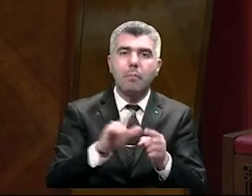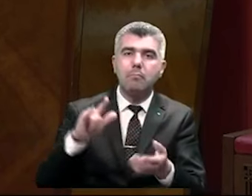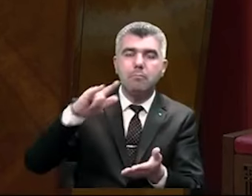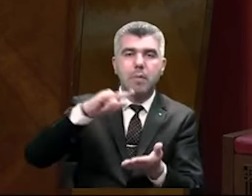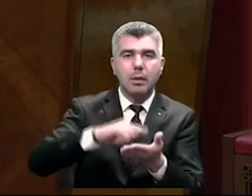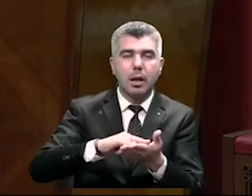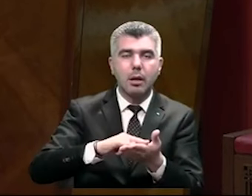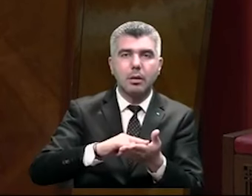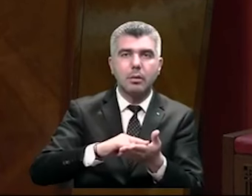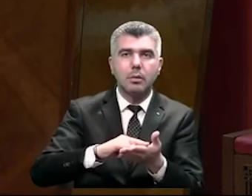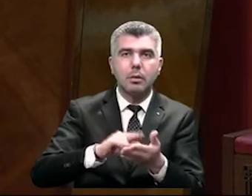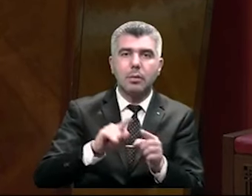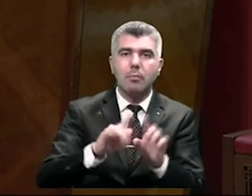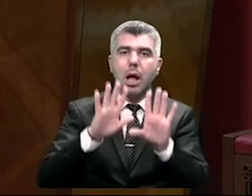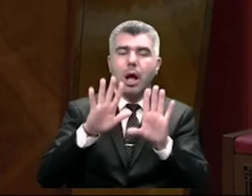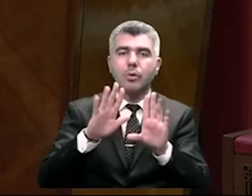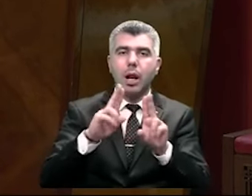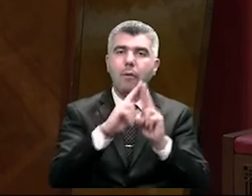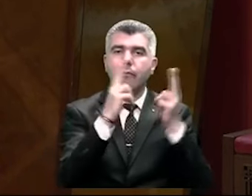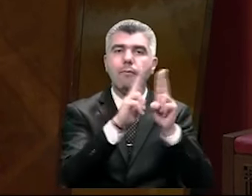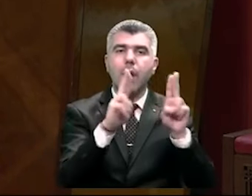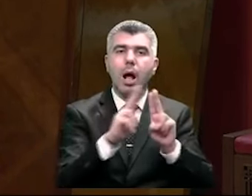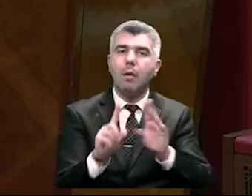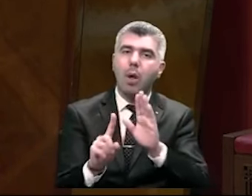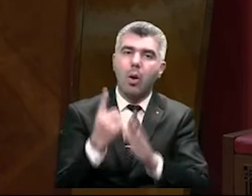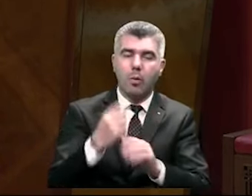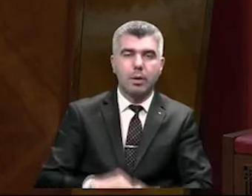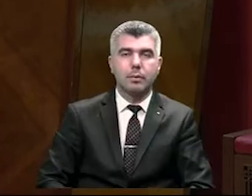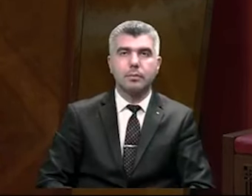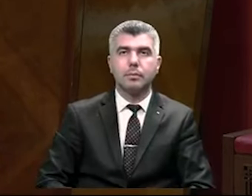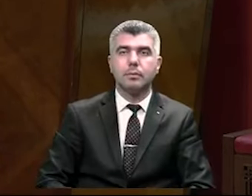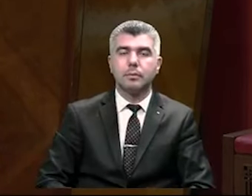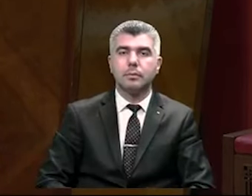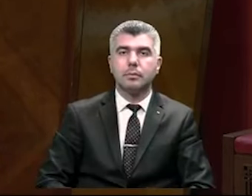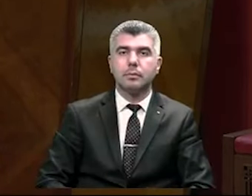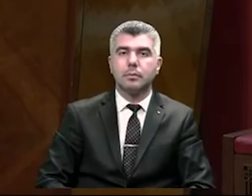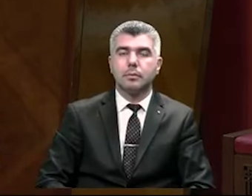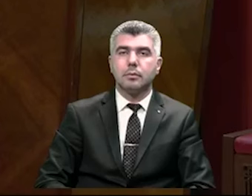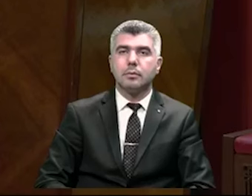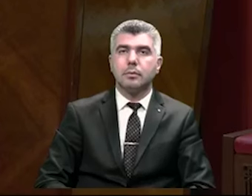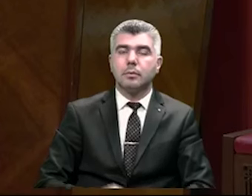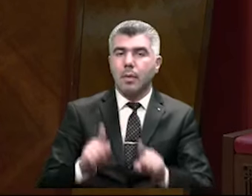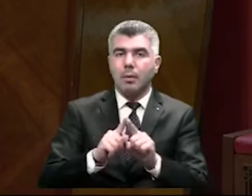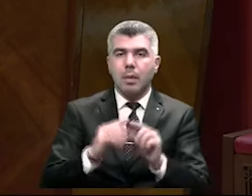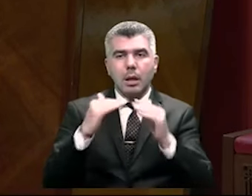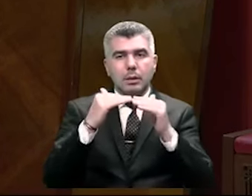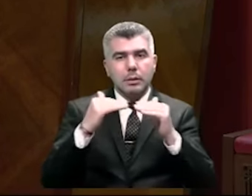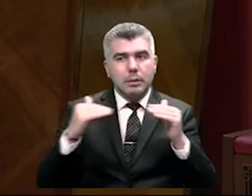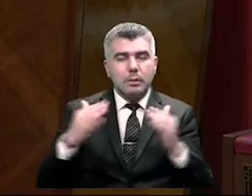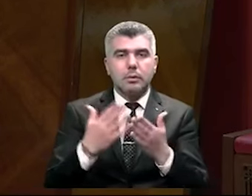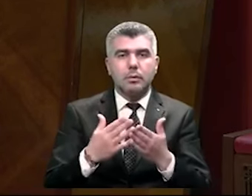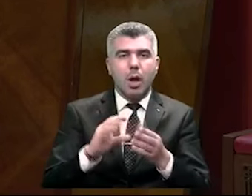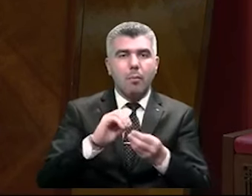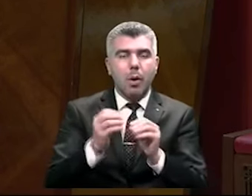تصفوه داخل العشر الاولين اما بالنسبه القضيه ديال يعني السلم الاجتماعي